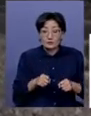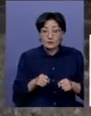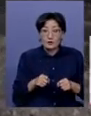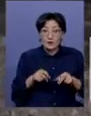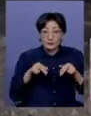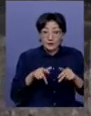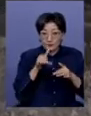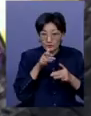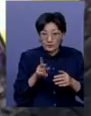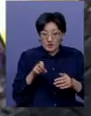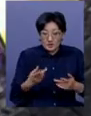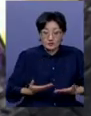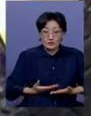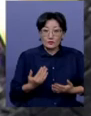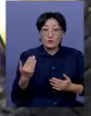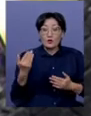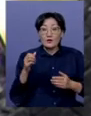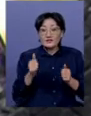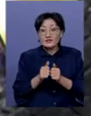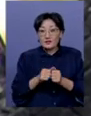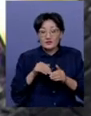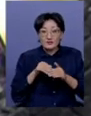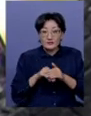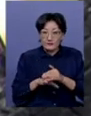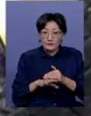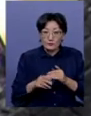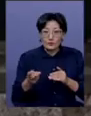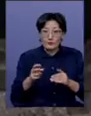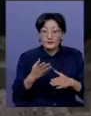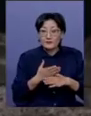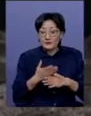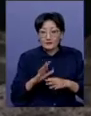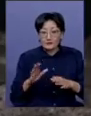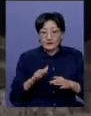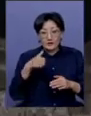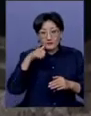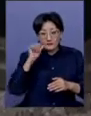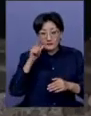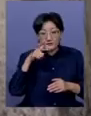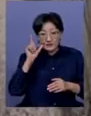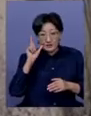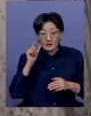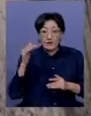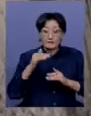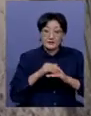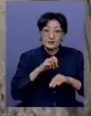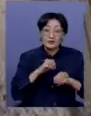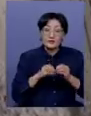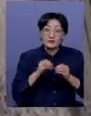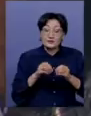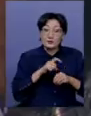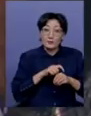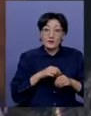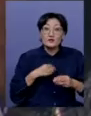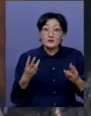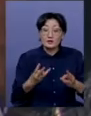Прохода нету, как нам жить? Он не выходит, сам хозяин не выходит, не помогает. Вот позавчера, в 10 часов вечера, соседи нам постучали, что мы